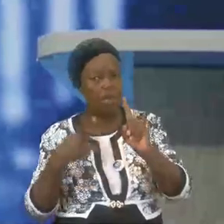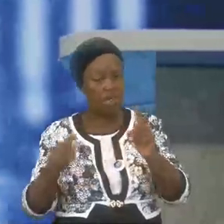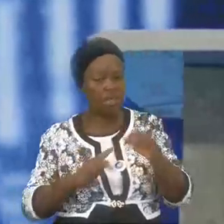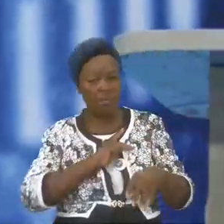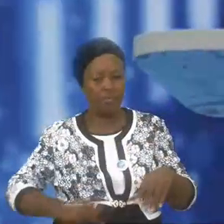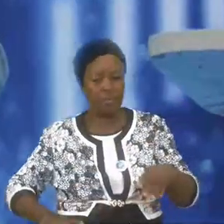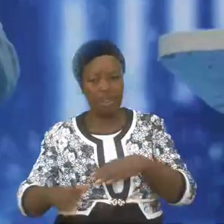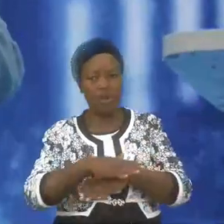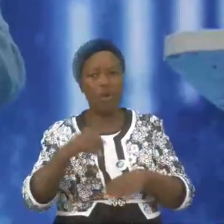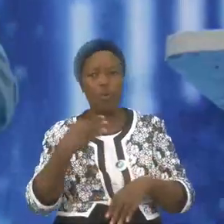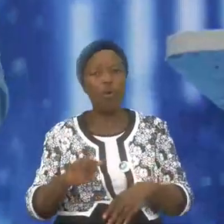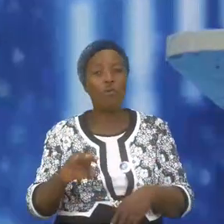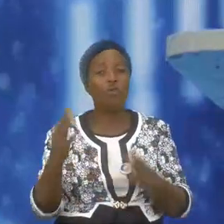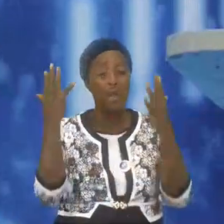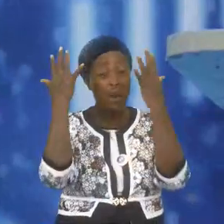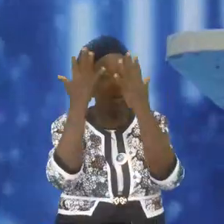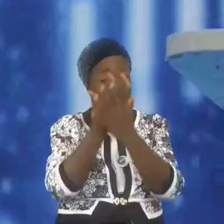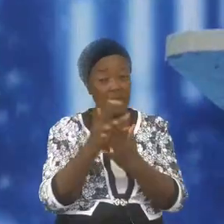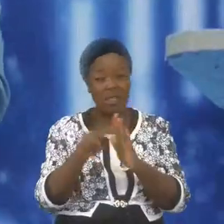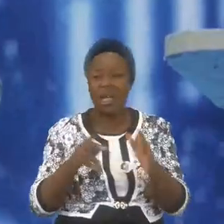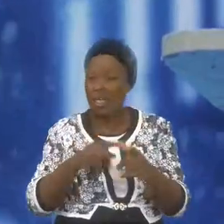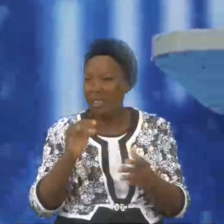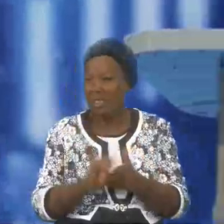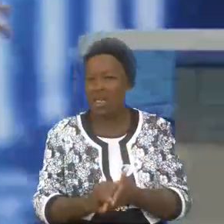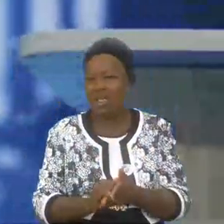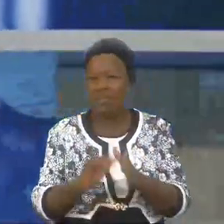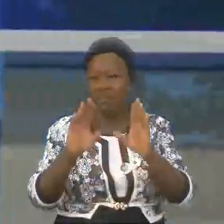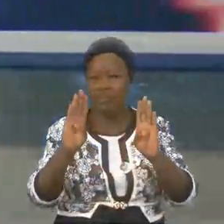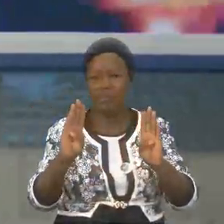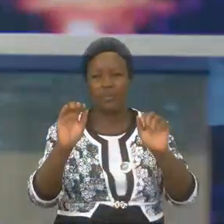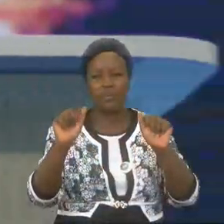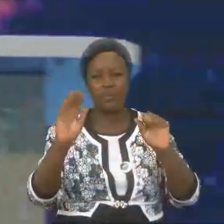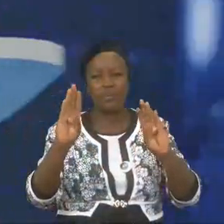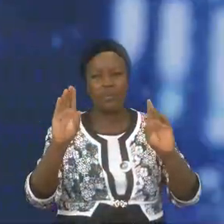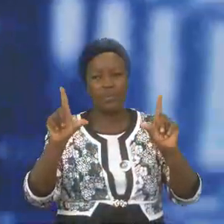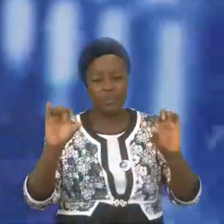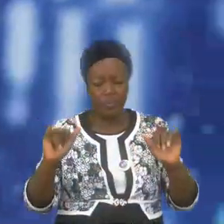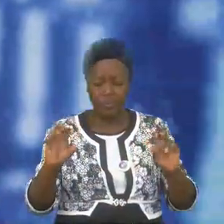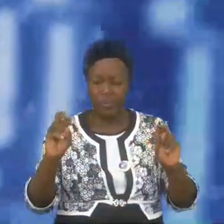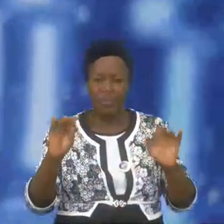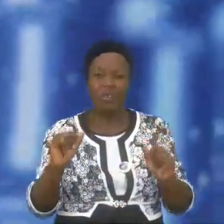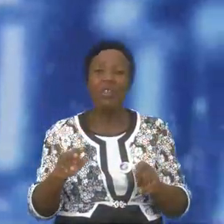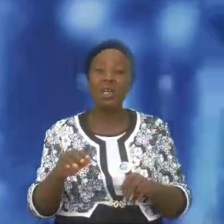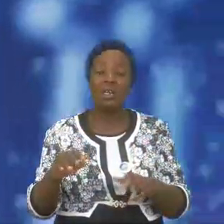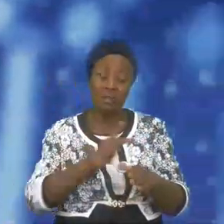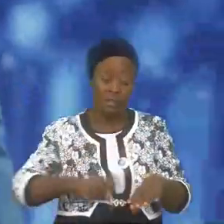des ténèbres. Cet empire babylonien était un royaume des